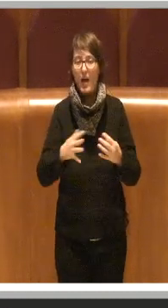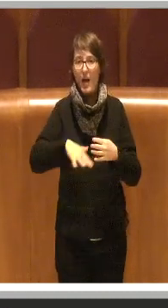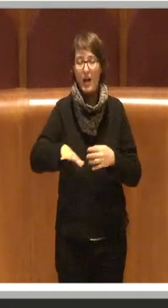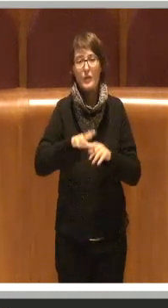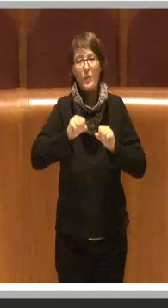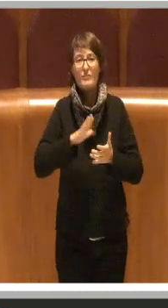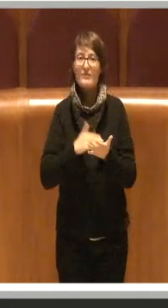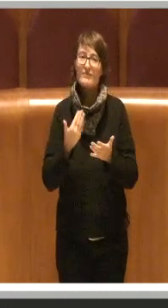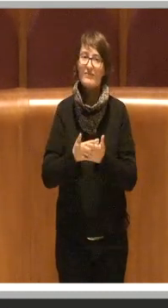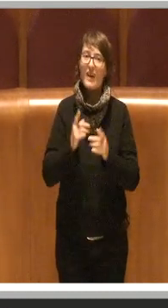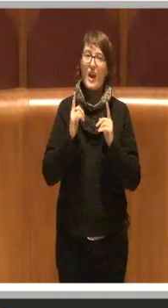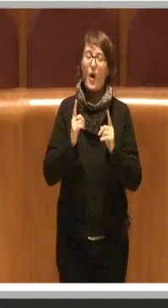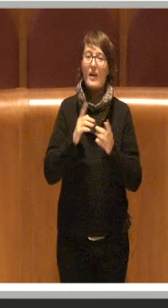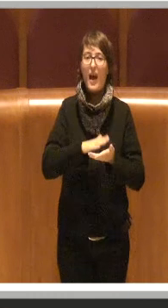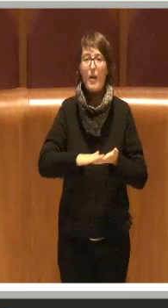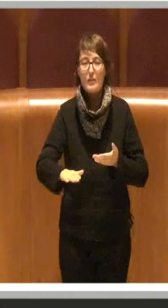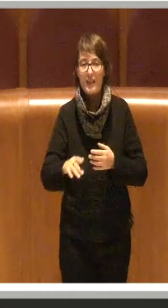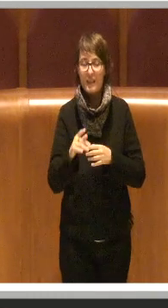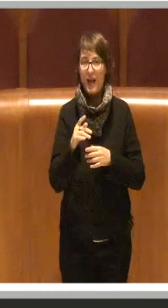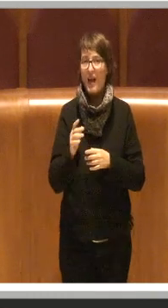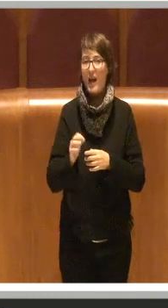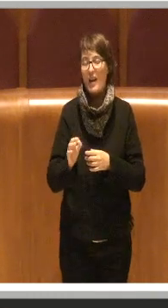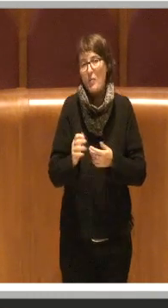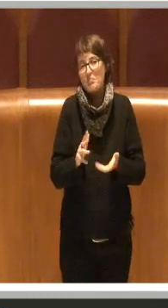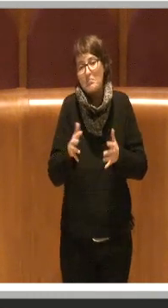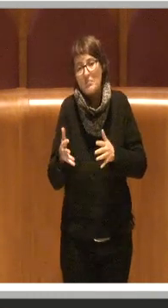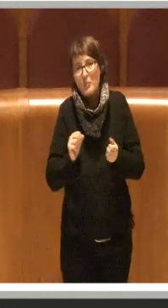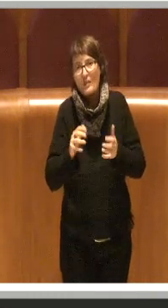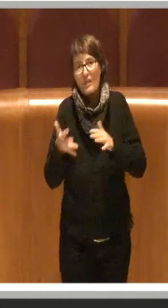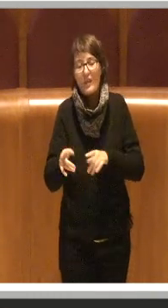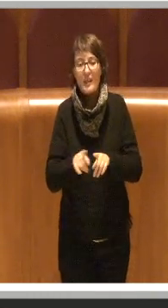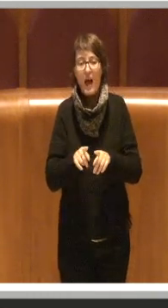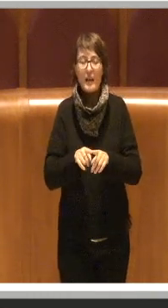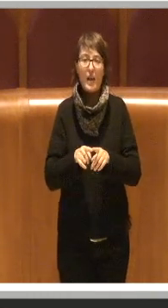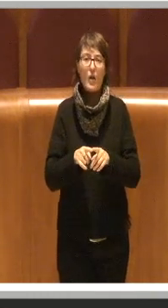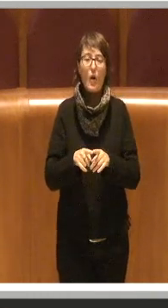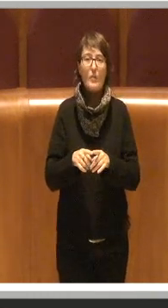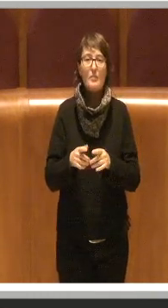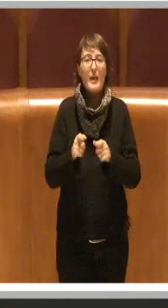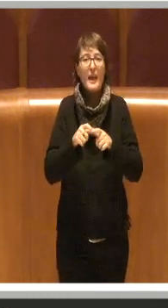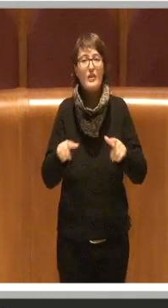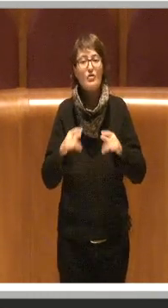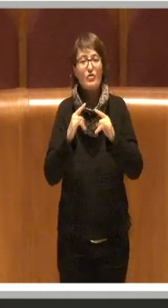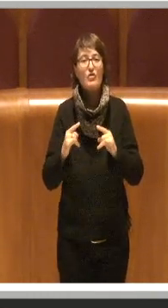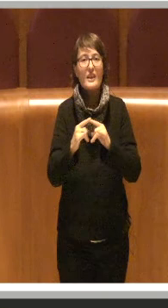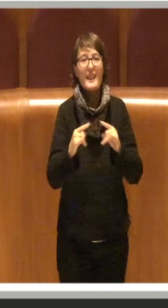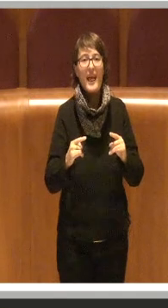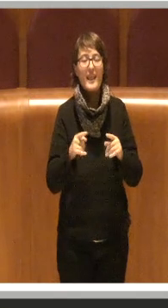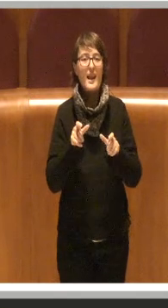ambientale, diciamo, diventare un po' in qualche modo delle cittadelle della salute, se potremmo definire in questo